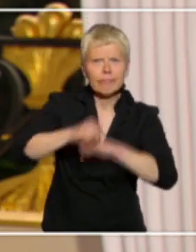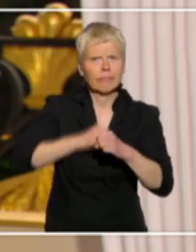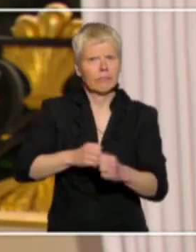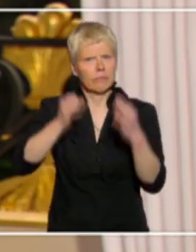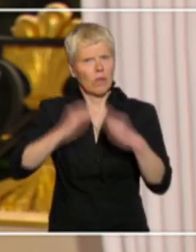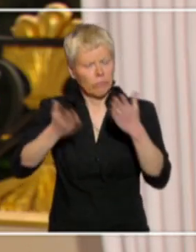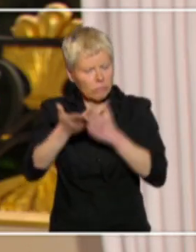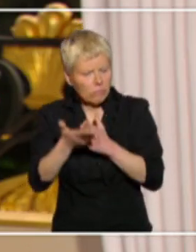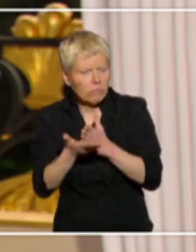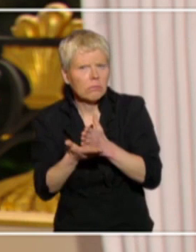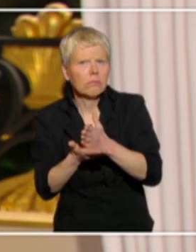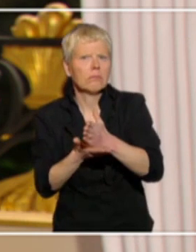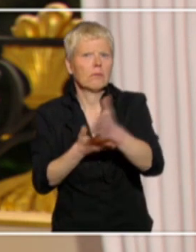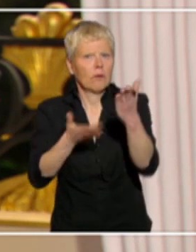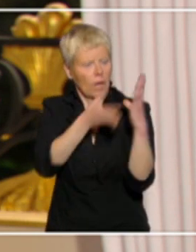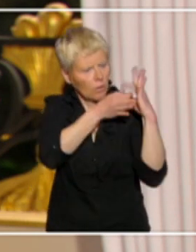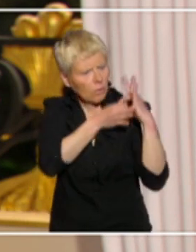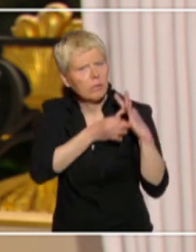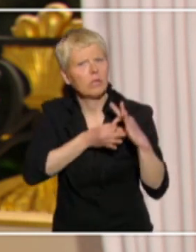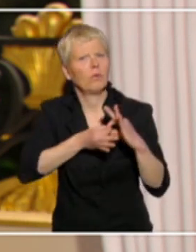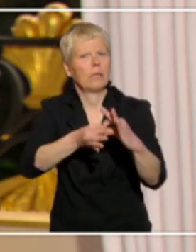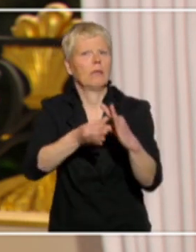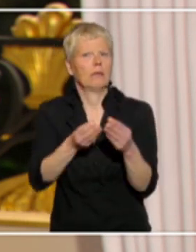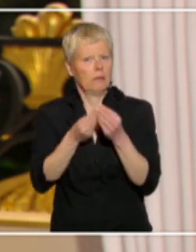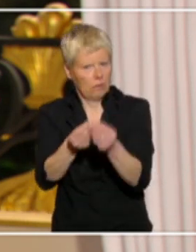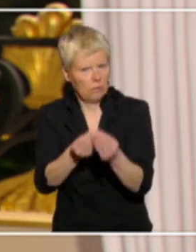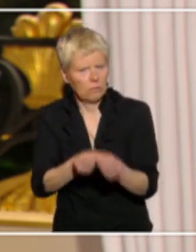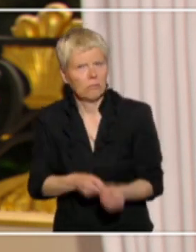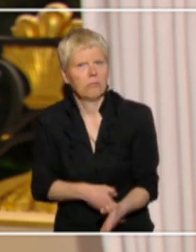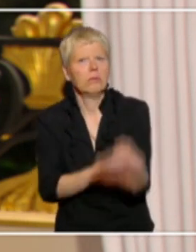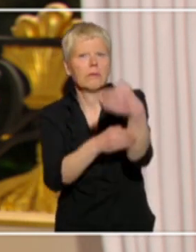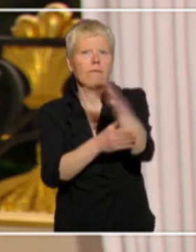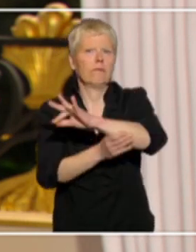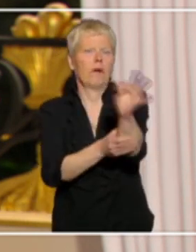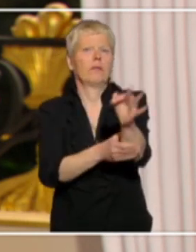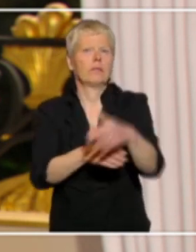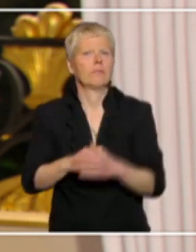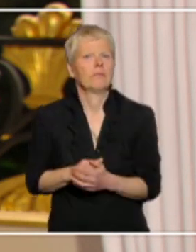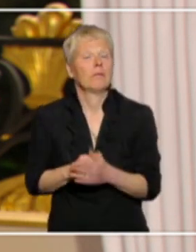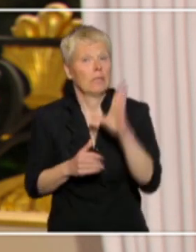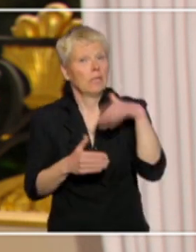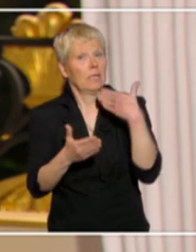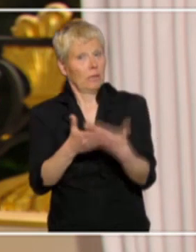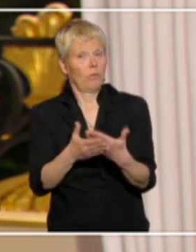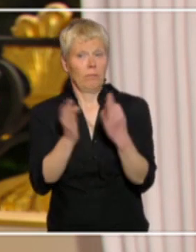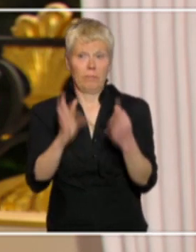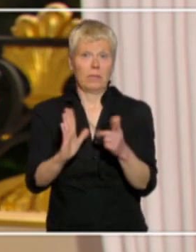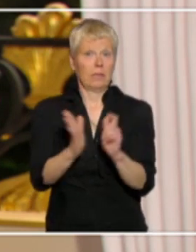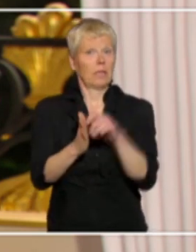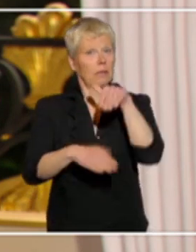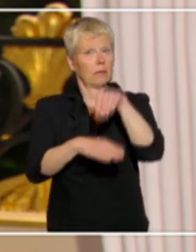du temps cette grande continuité qui fait la Nation française et c'est pour cela que ce